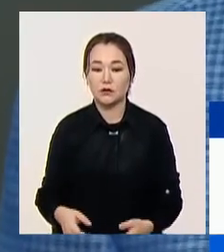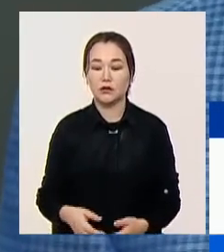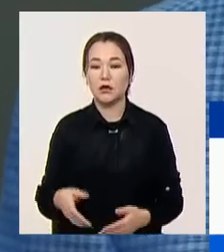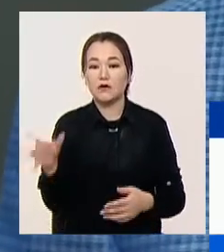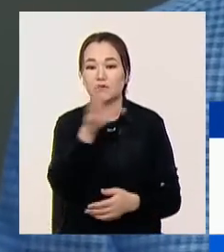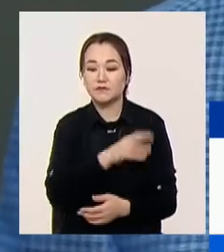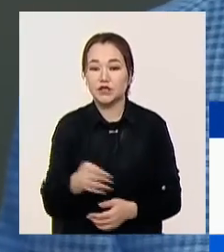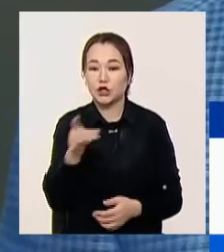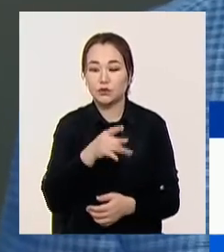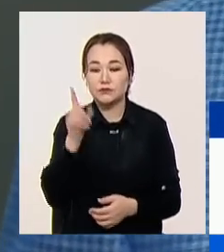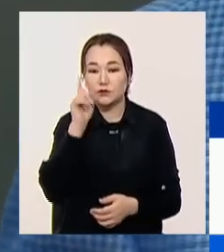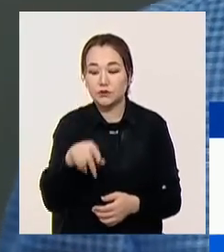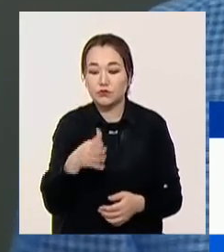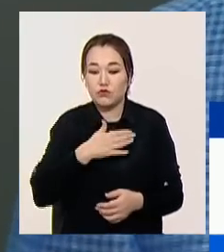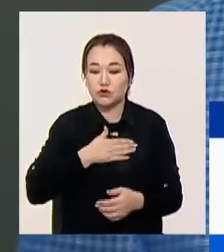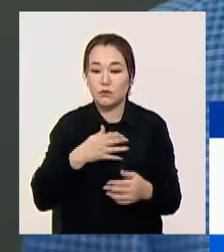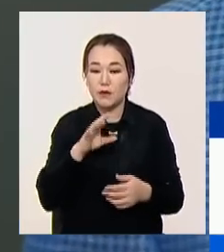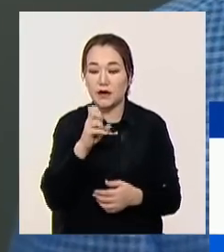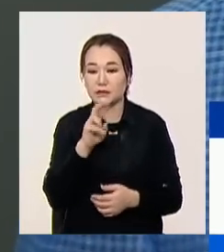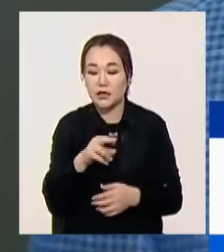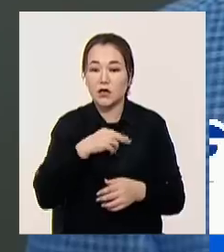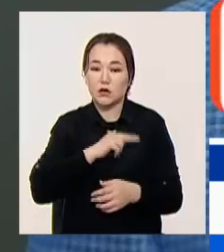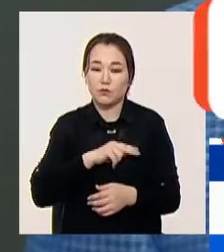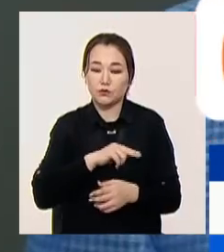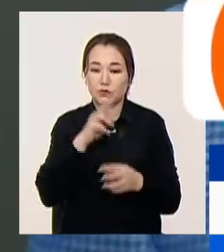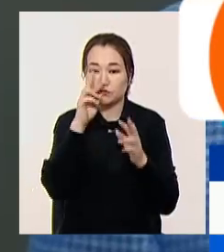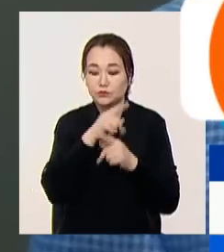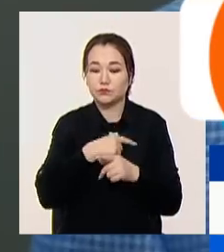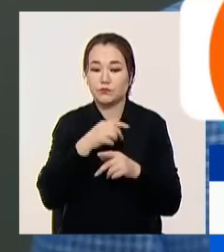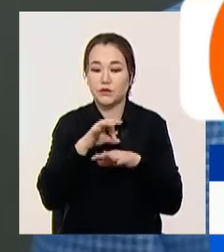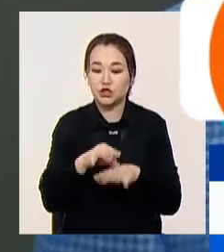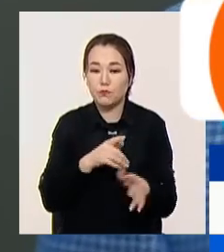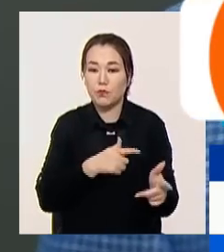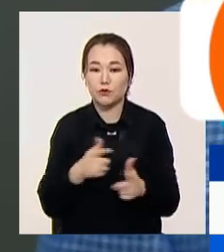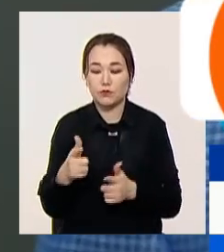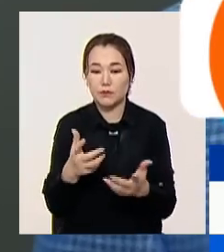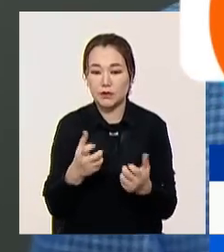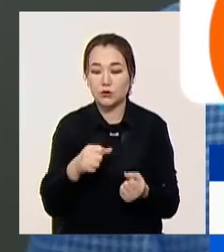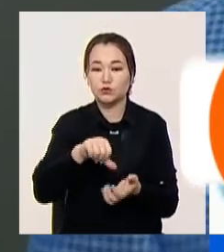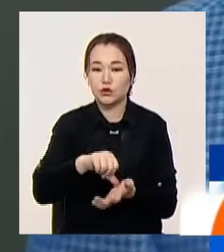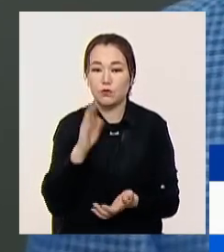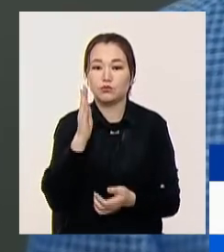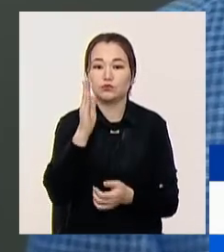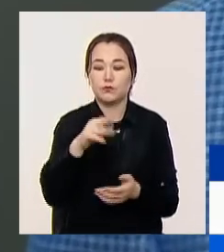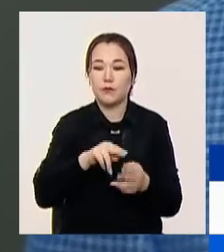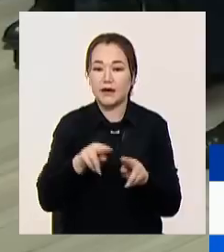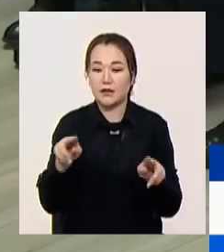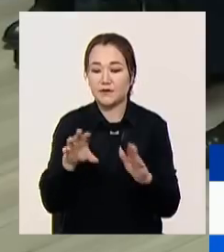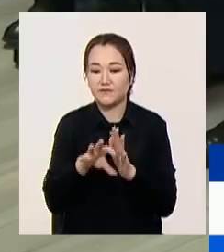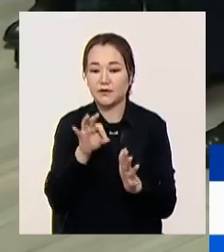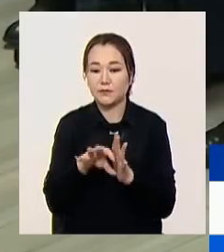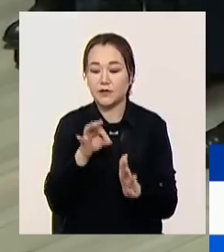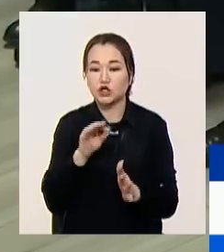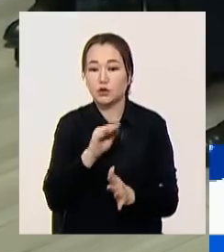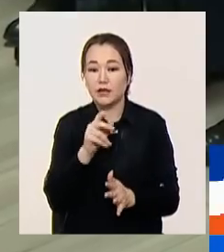Не во всех регионах знают нашу партию. Проведя работу над ошибками, мы прошли подготовку и намерены принять участие в предстоящих парламентских выборах. А